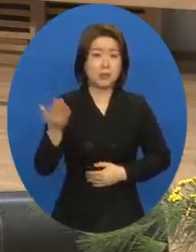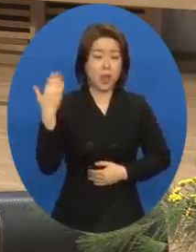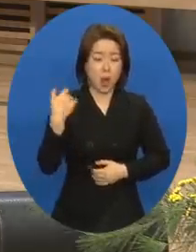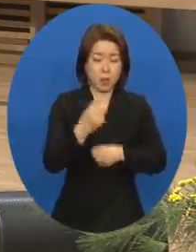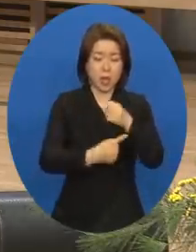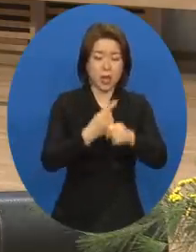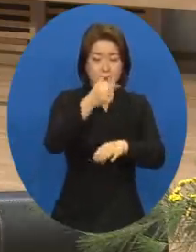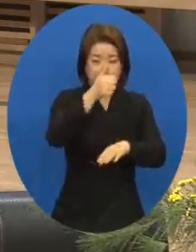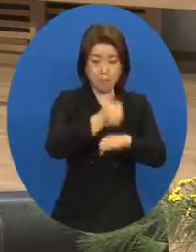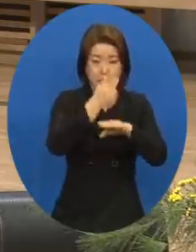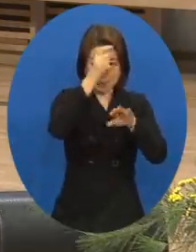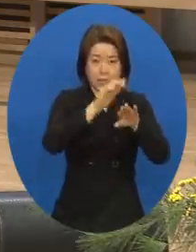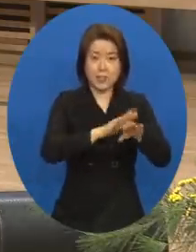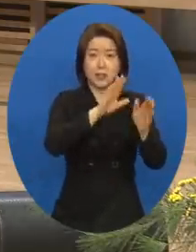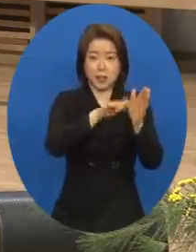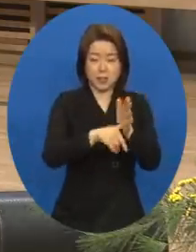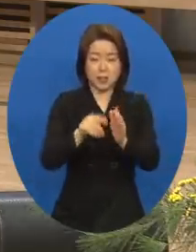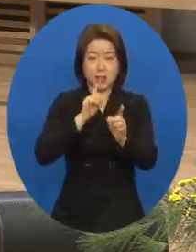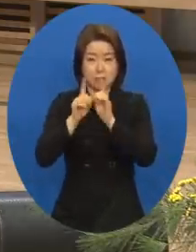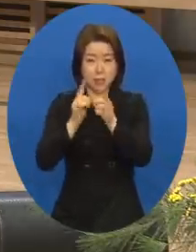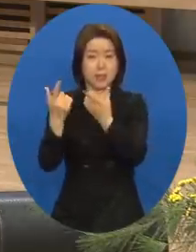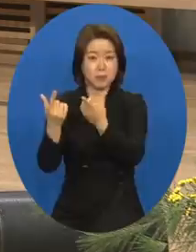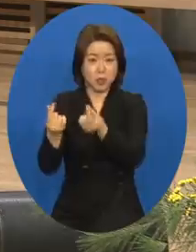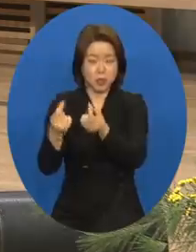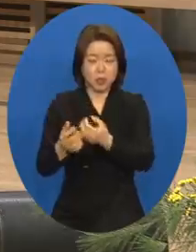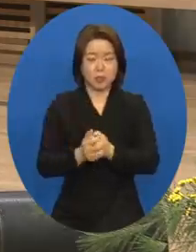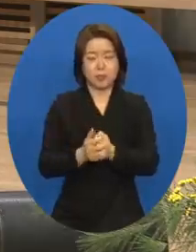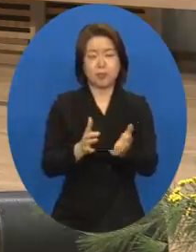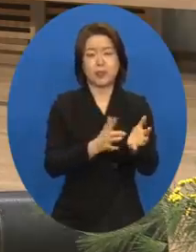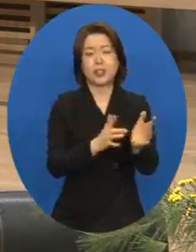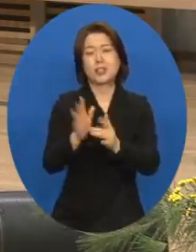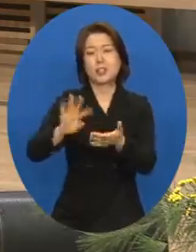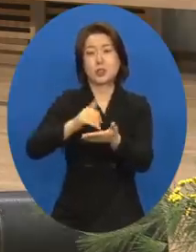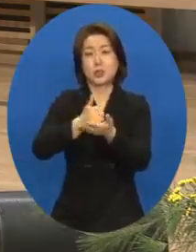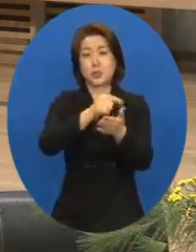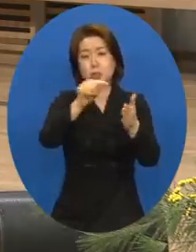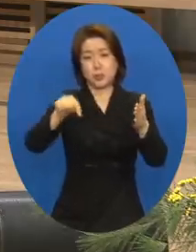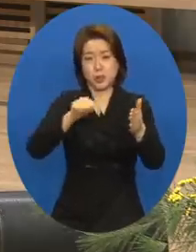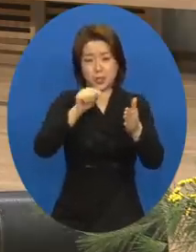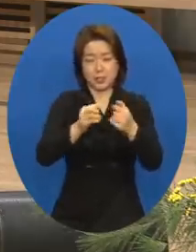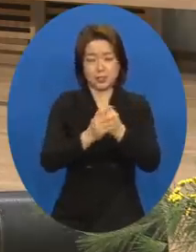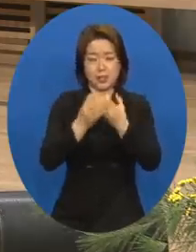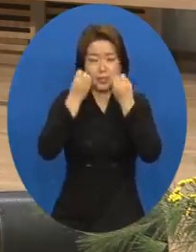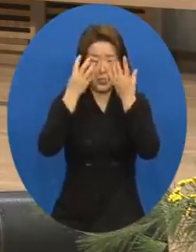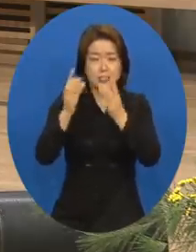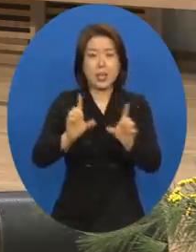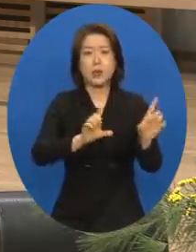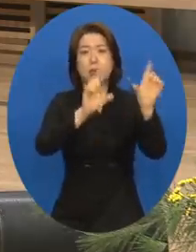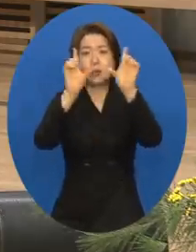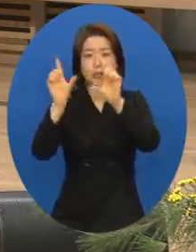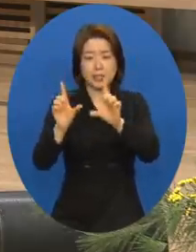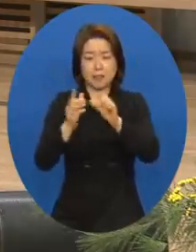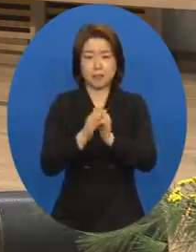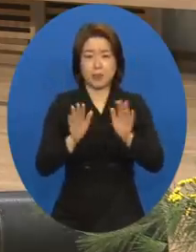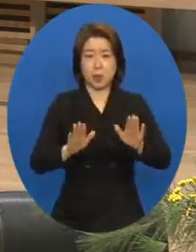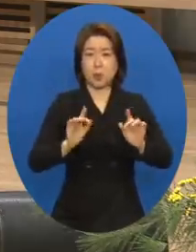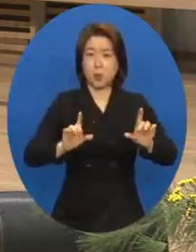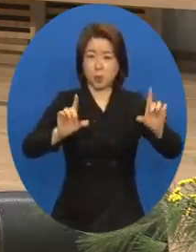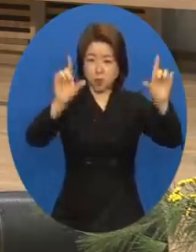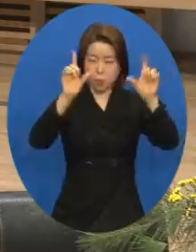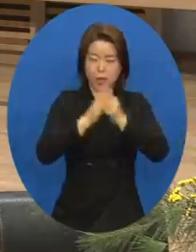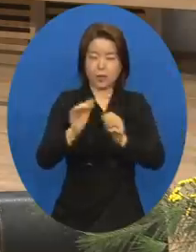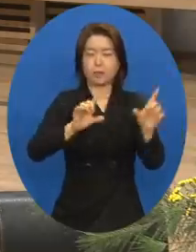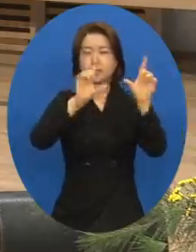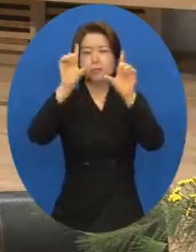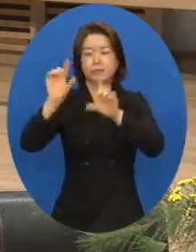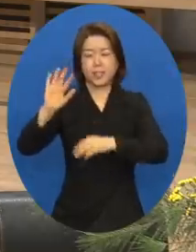때 드렸던 말씀처럼 예수 그리스도 안에서 새로운 삶을 올해 사시게